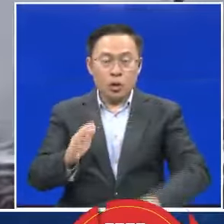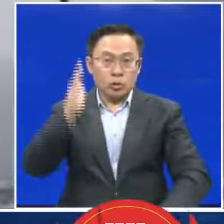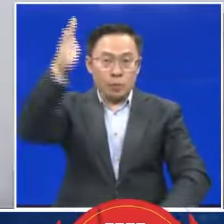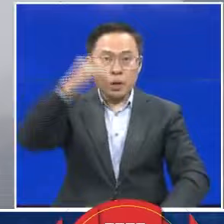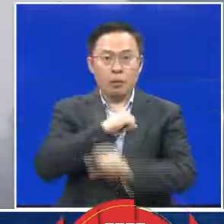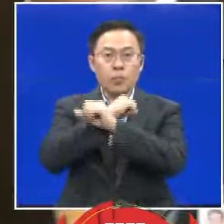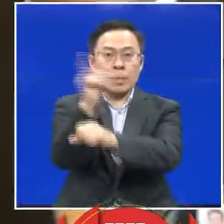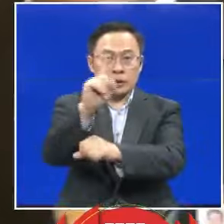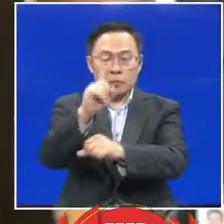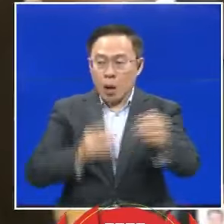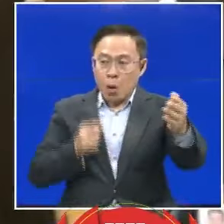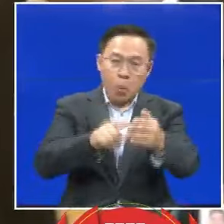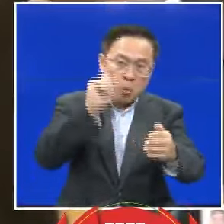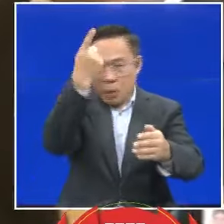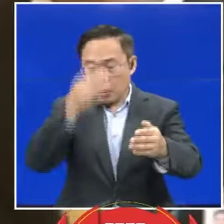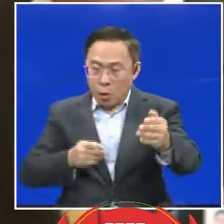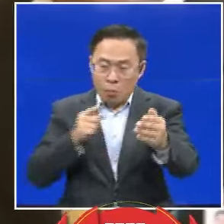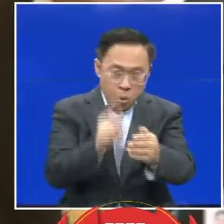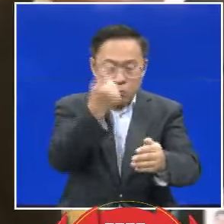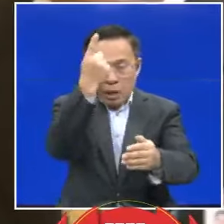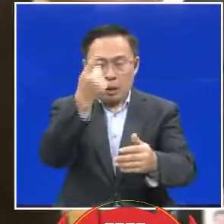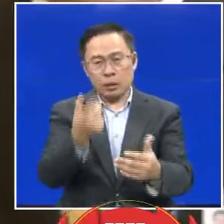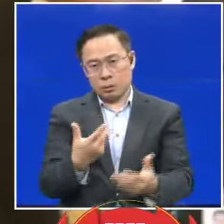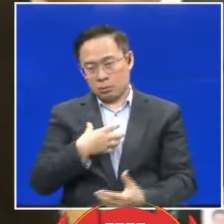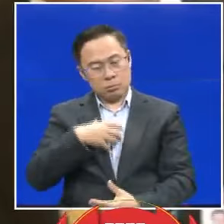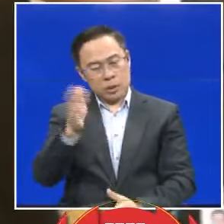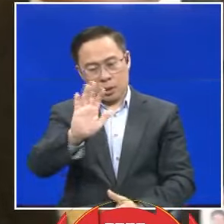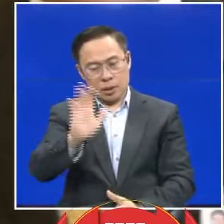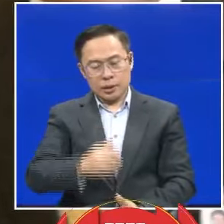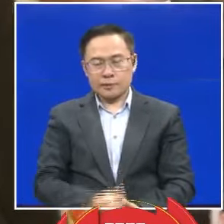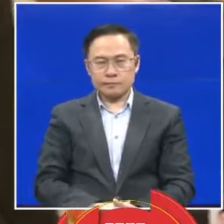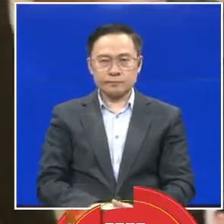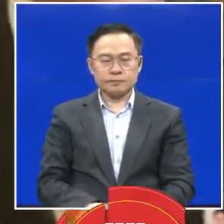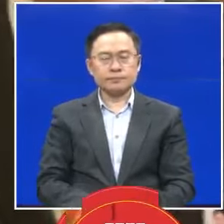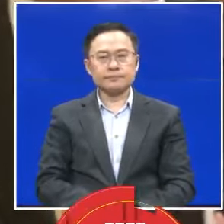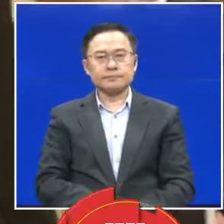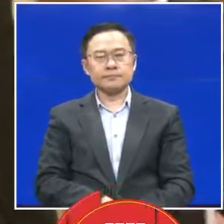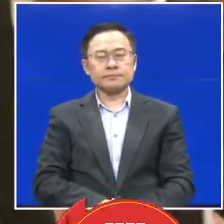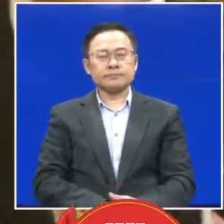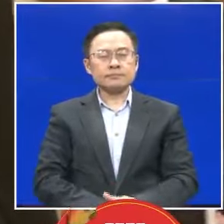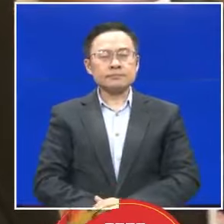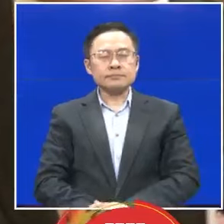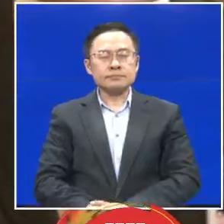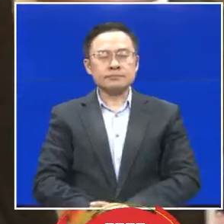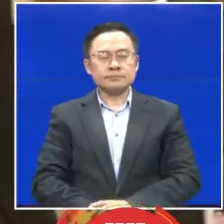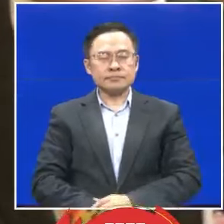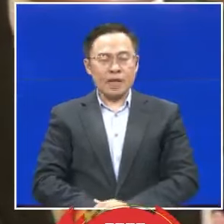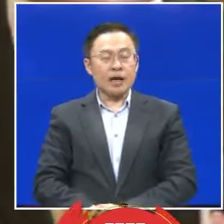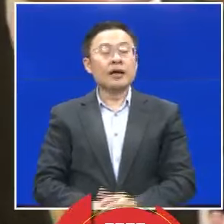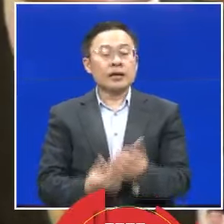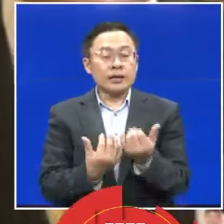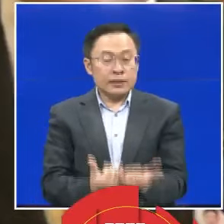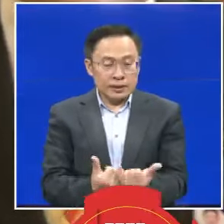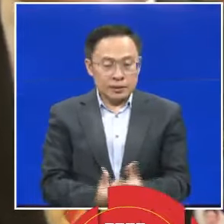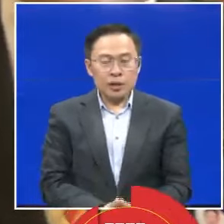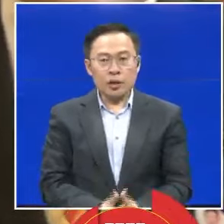งจะมีเวลาได้ตอบนะครับพี่น้องสื่อมวลชนอีกครั้งหนึ่งนะครับ คือประเด็นนี้เจ้าตัวเหมือนก็ไม่ขอคอมเมนต์ก่อนแล้วกัน